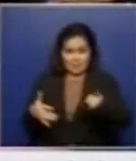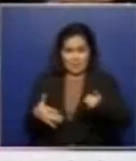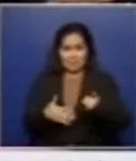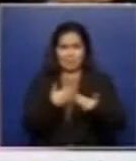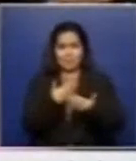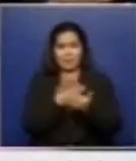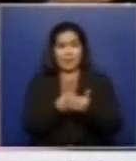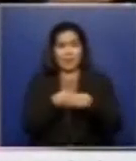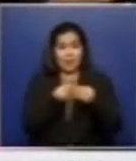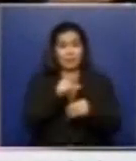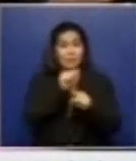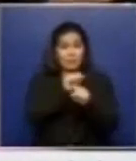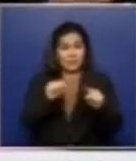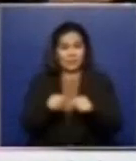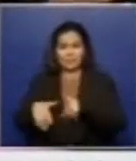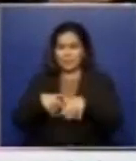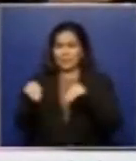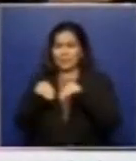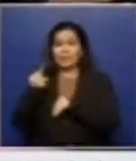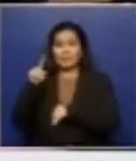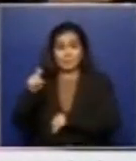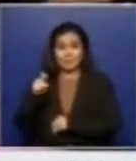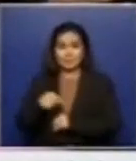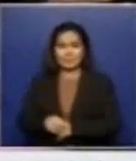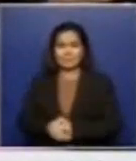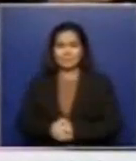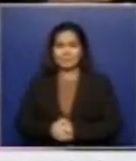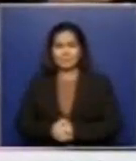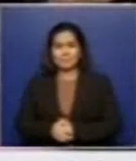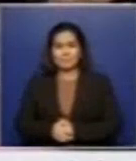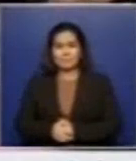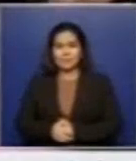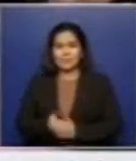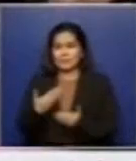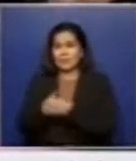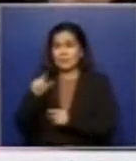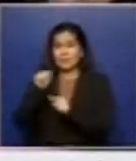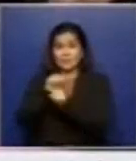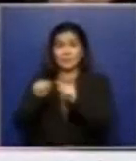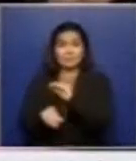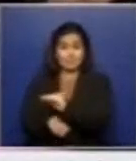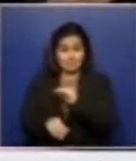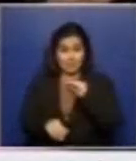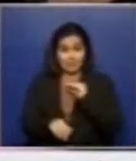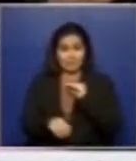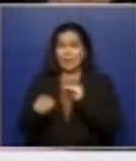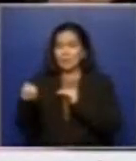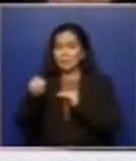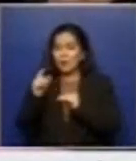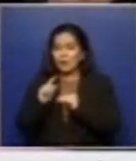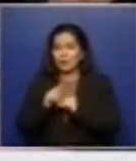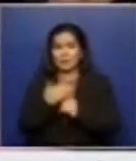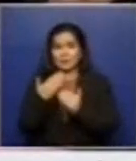ให้ 20% น้องกำลังจะตายครับแขนหนึ่งเข้าน้ำเกลืออยู่พี่เอาตังไปให้ 20% แล้วก็บอกน้องว่